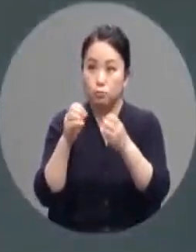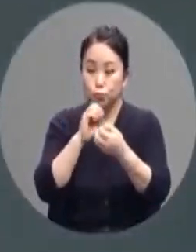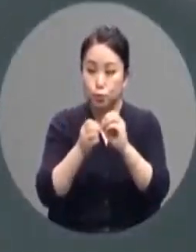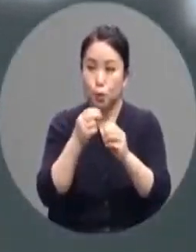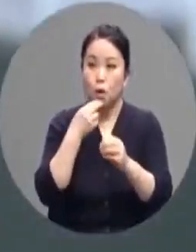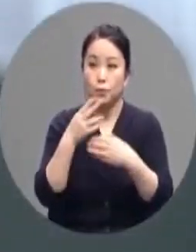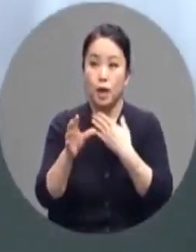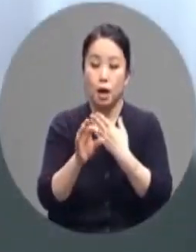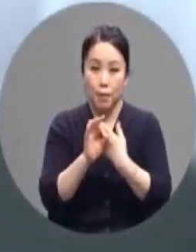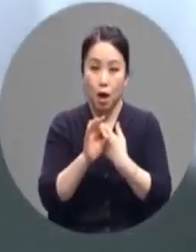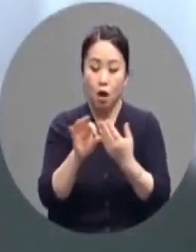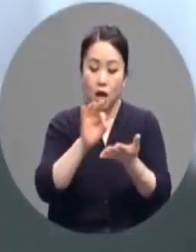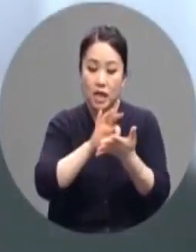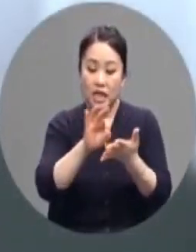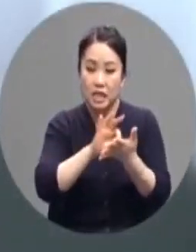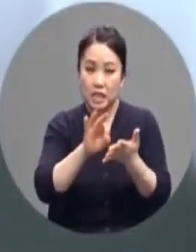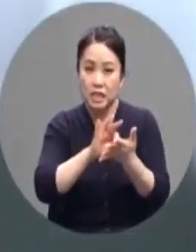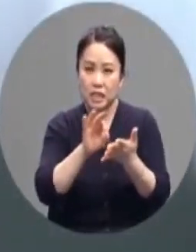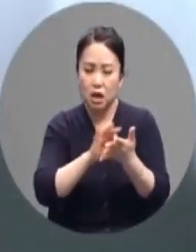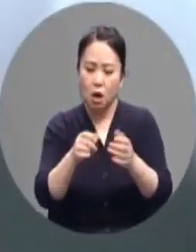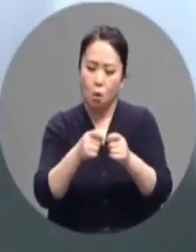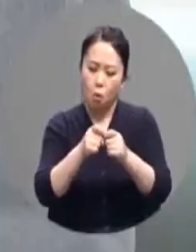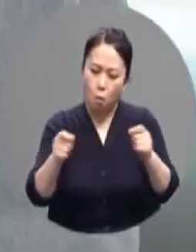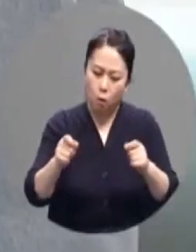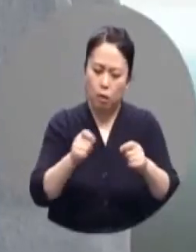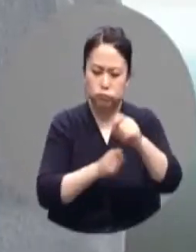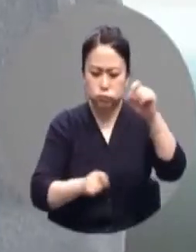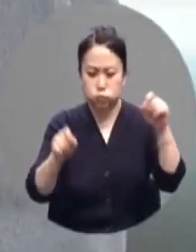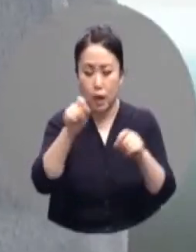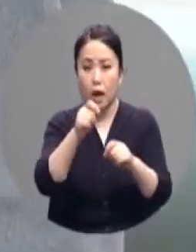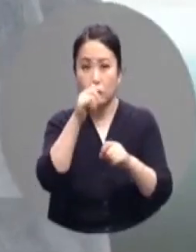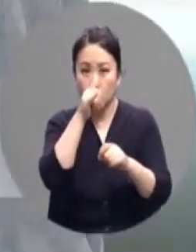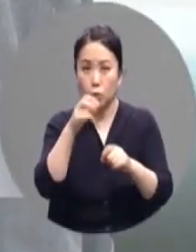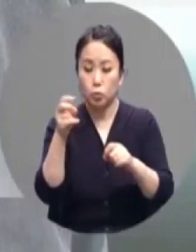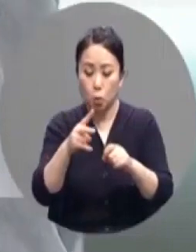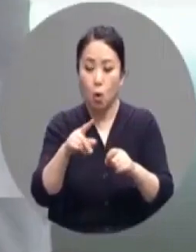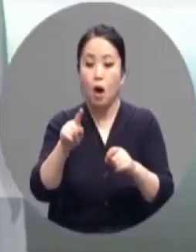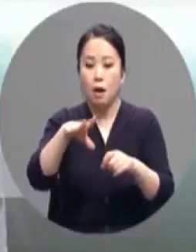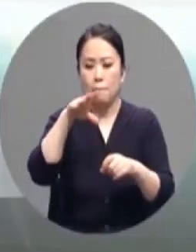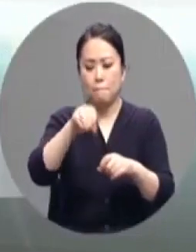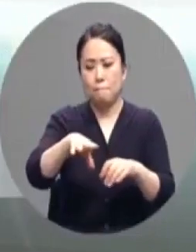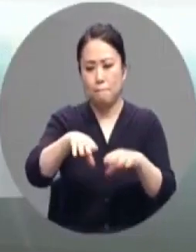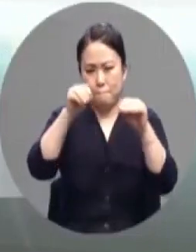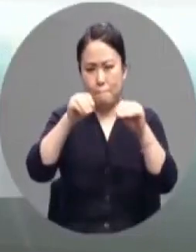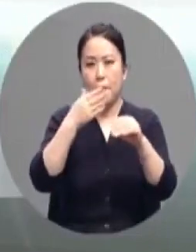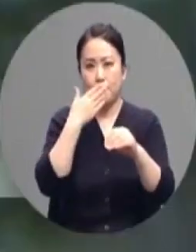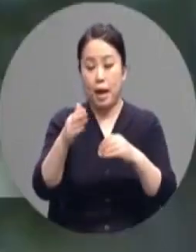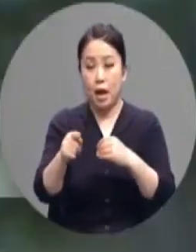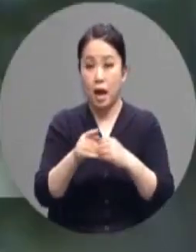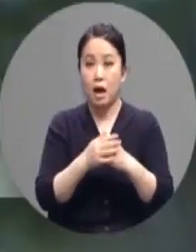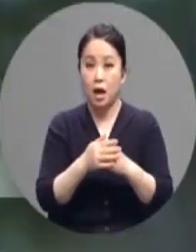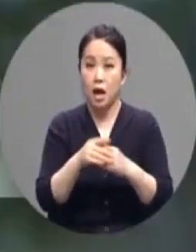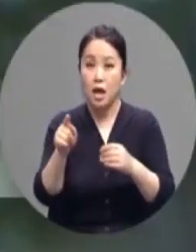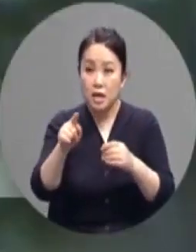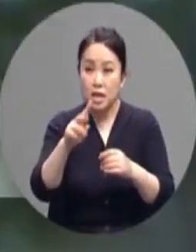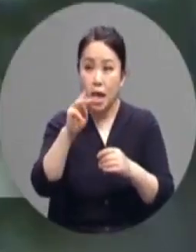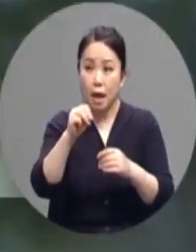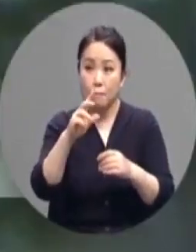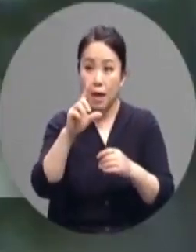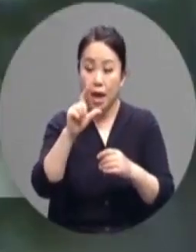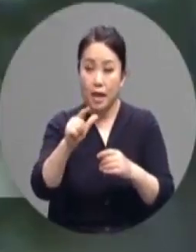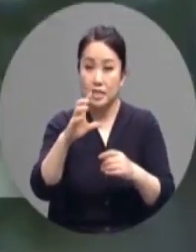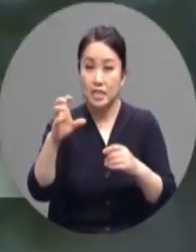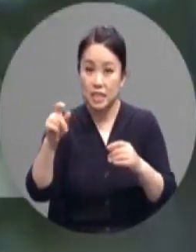시간이 걸리거나 전원이 꺼질 수도 있습니다. IT용은 쌀 한 톨을 250개로 쪼갠 크기,